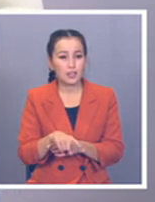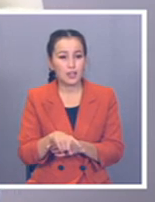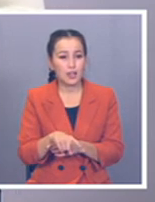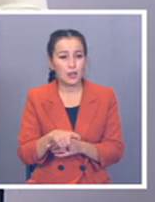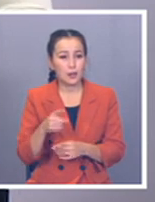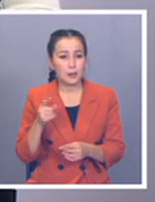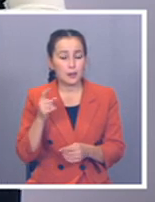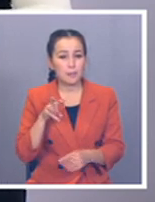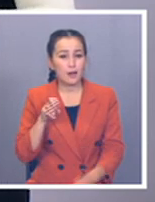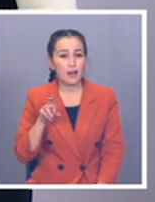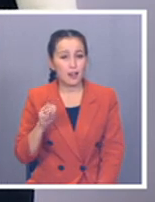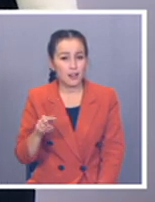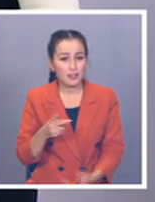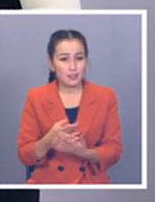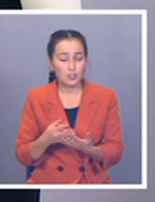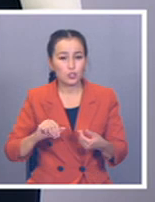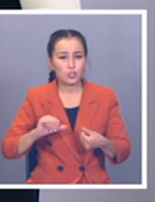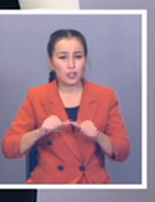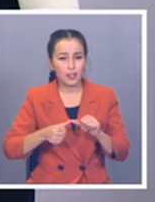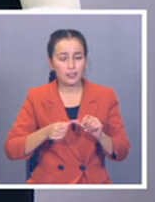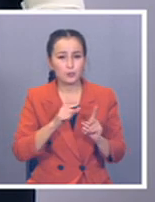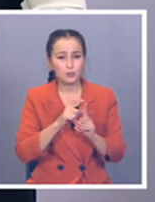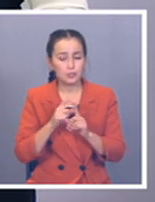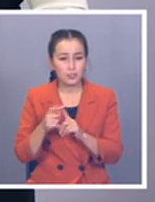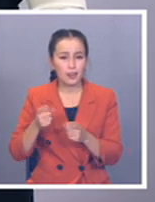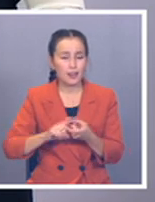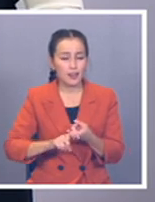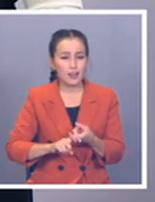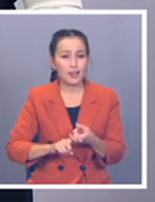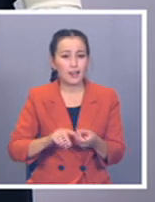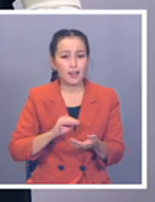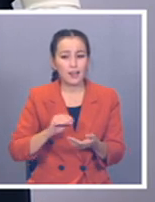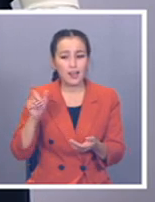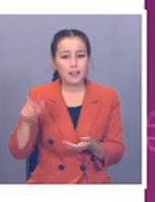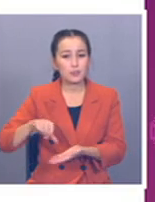мақал-мәтелдер мен тұрақты тіркестер арқылы кейіпкерлерді тауып көріңіздер.